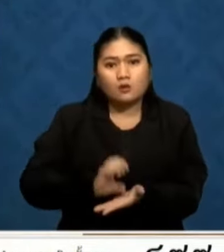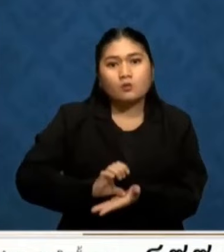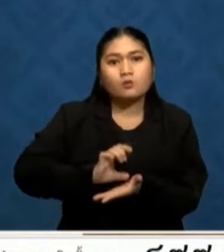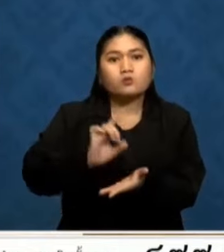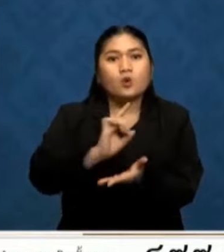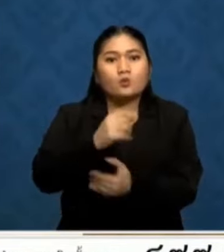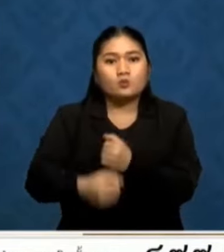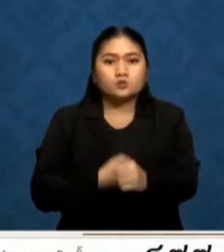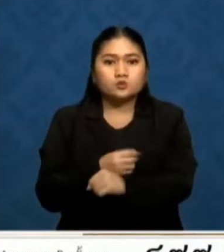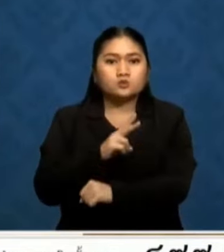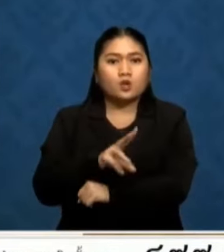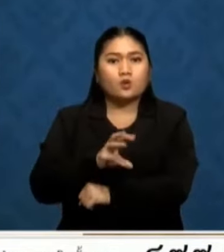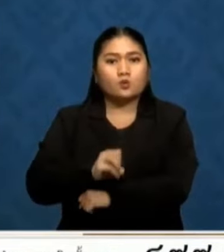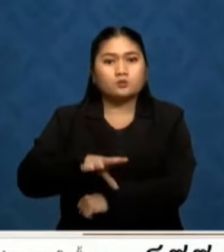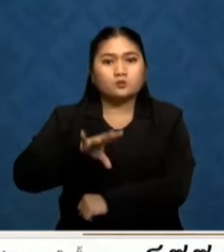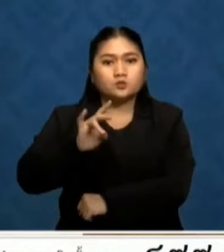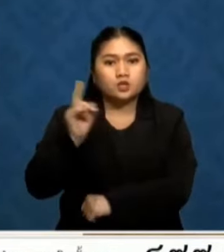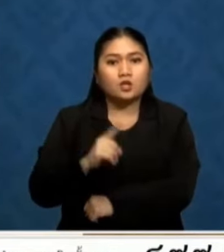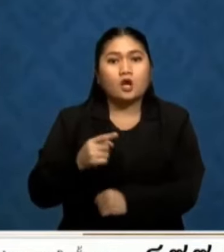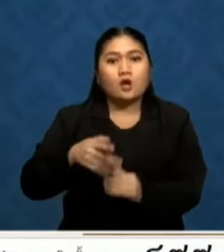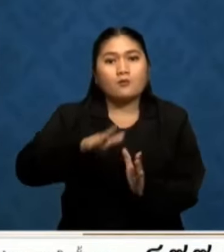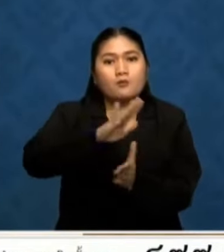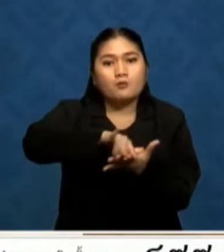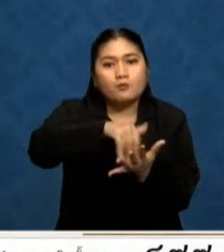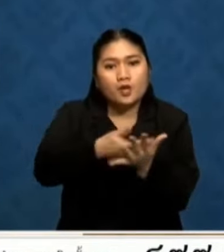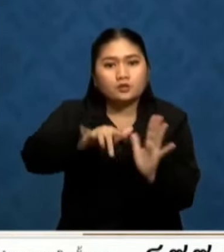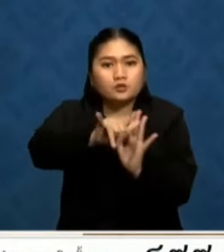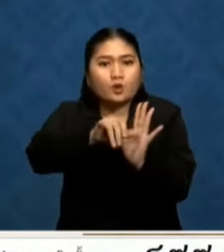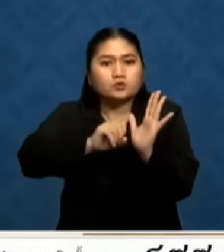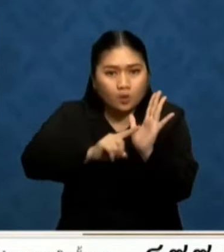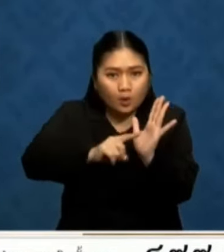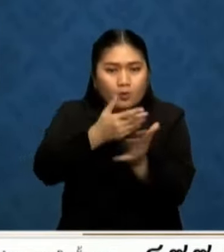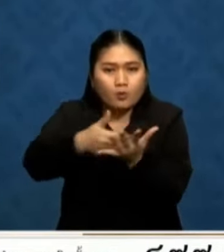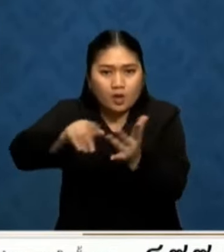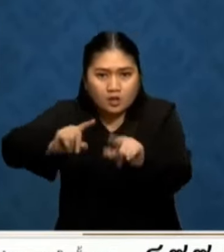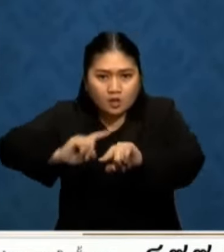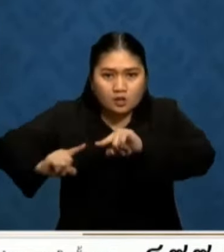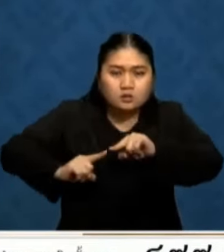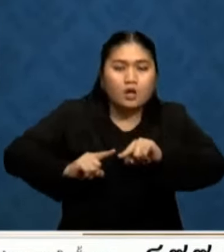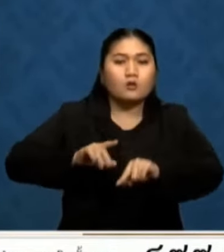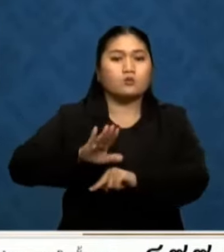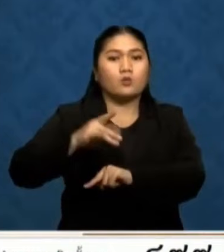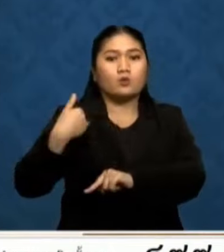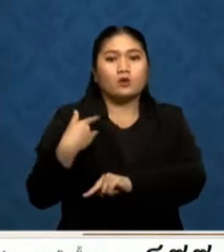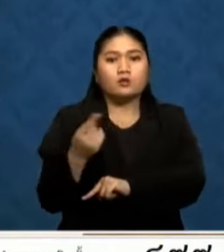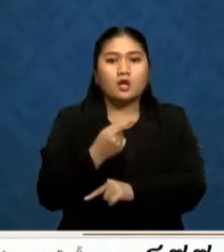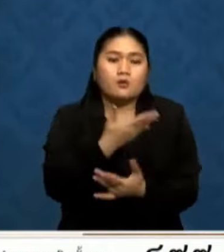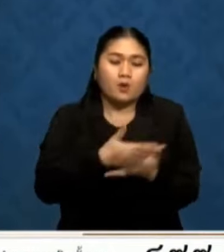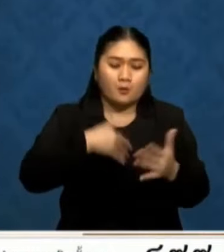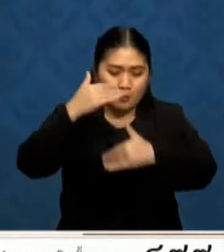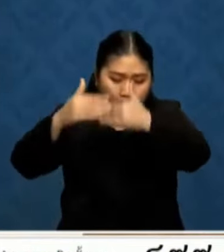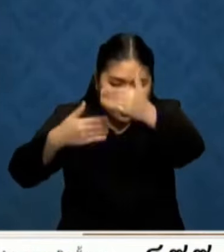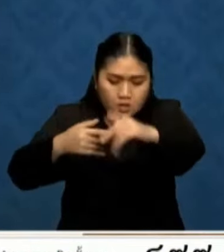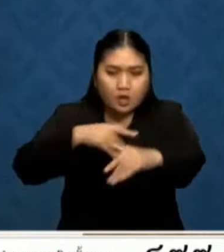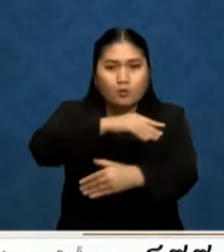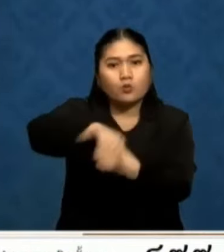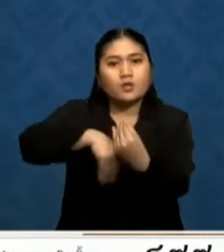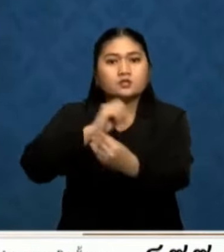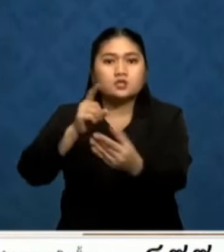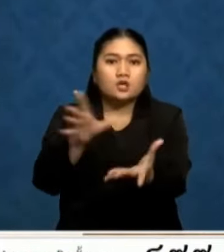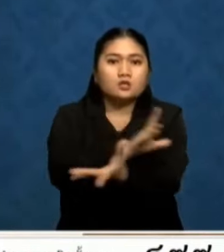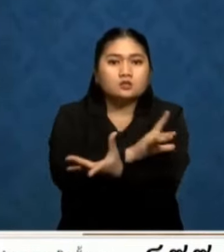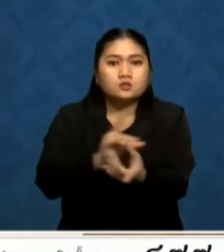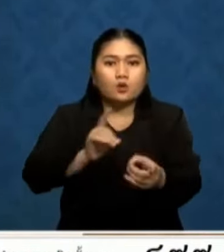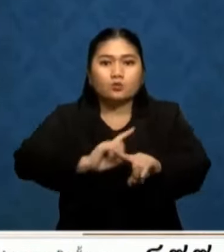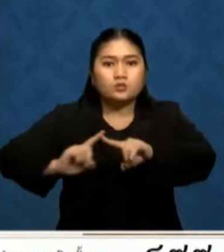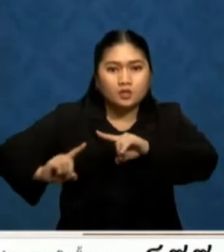ณพอสoks Bing 27.ยุทศาชาติแผนแ่บท ภายต้ายยุทศาชาติแผนพัฒนาเศรฐกิและสักม